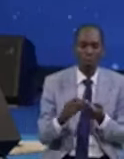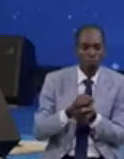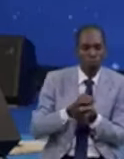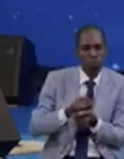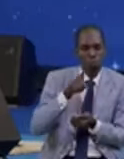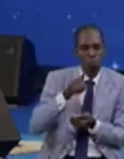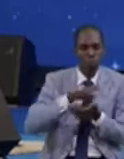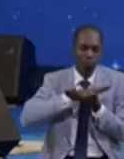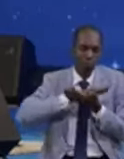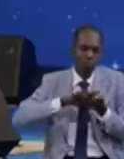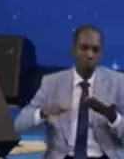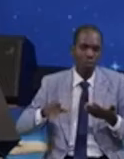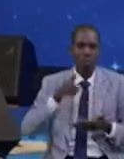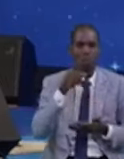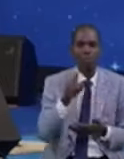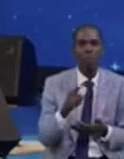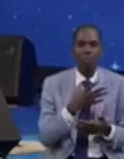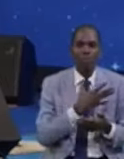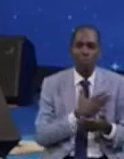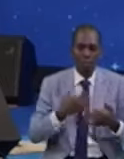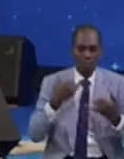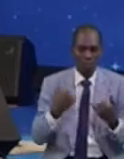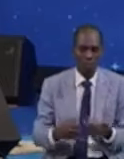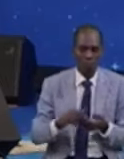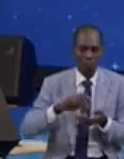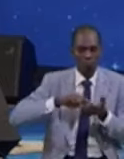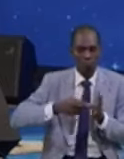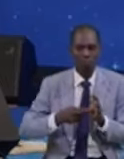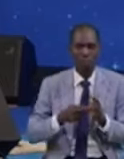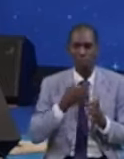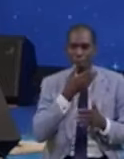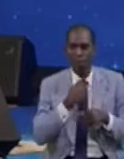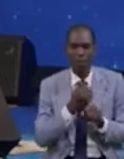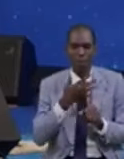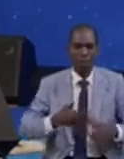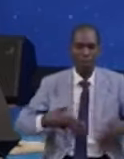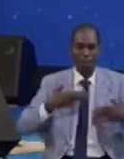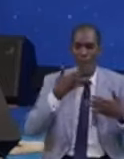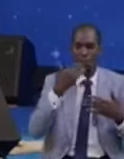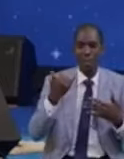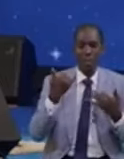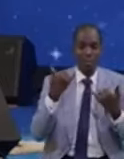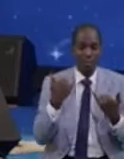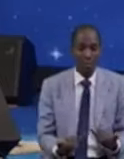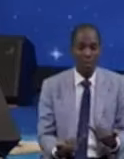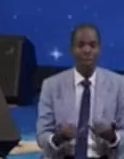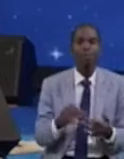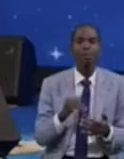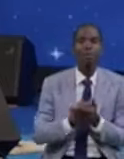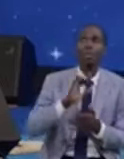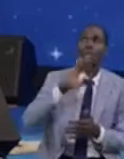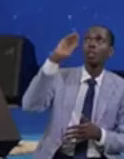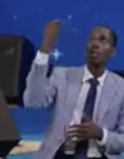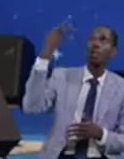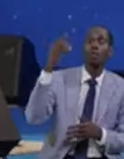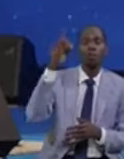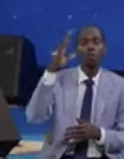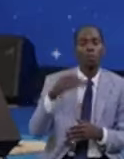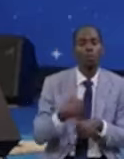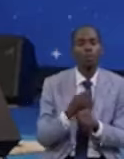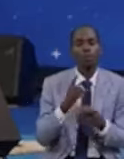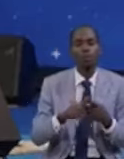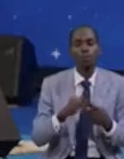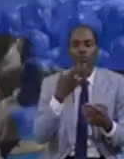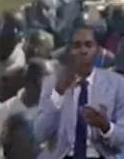elle t'a purifié a transformé ta vie maintenant et ta voir être zéé pour les bonnes œuvres ce changement viendra